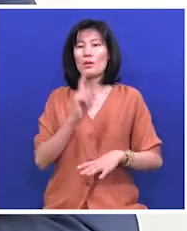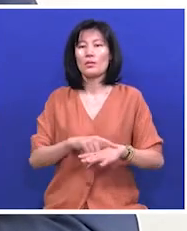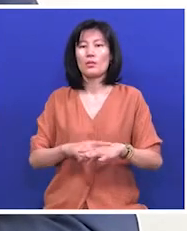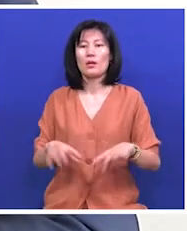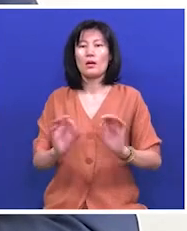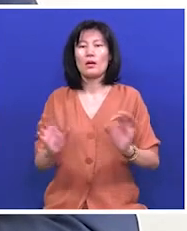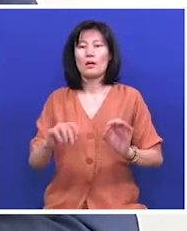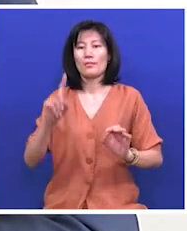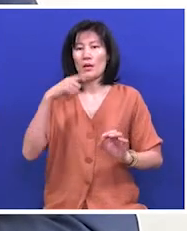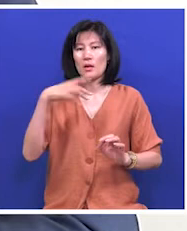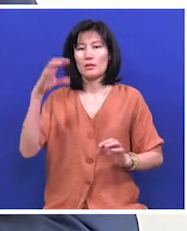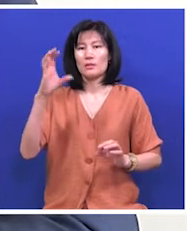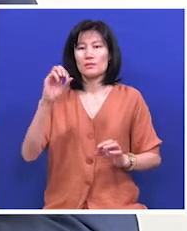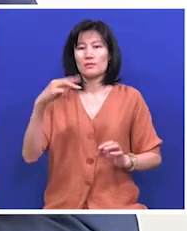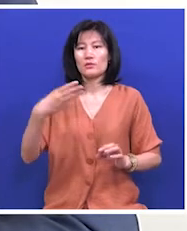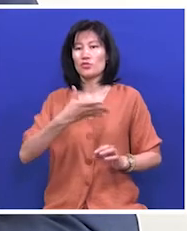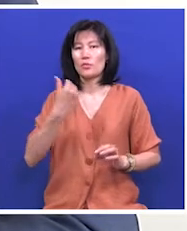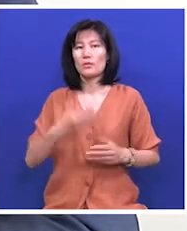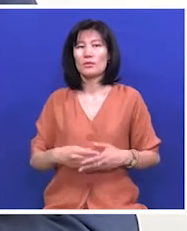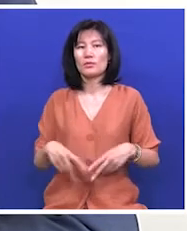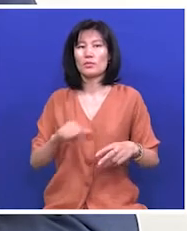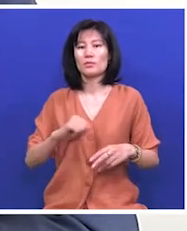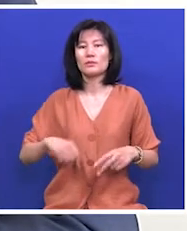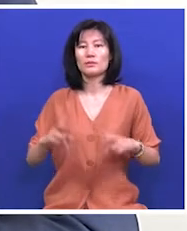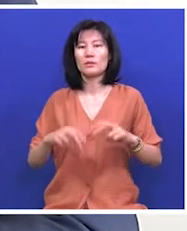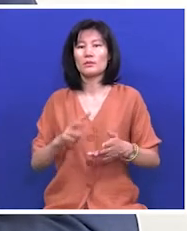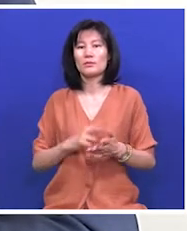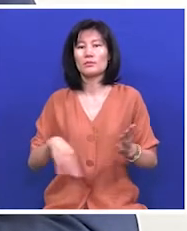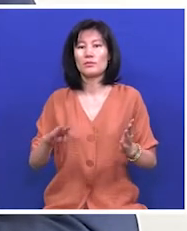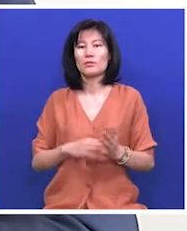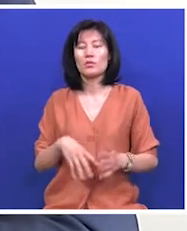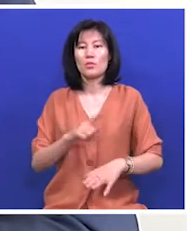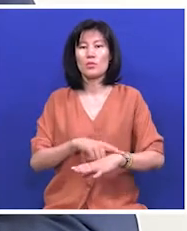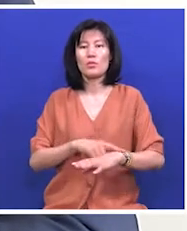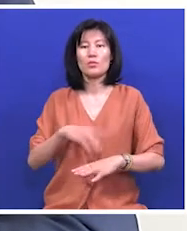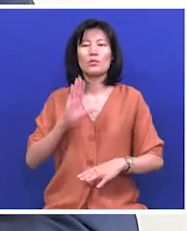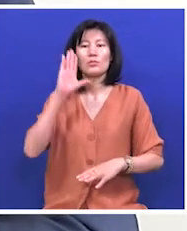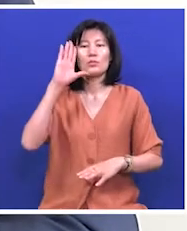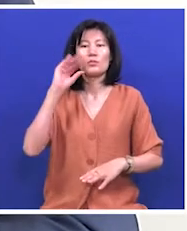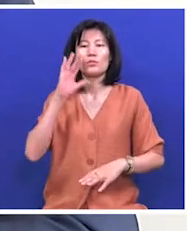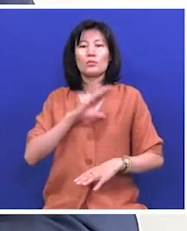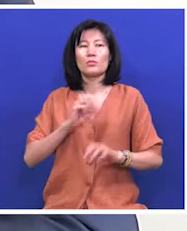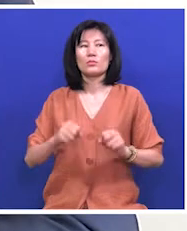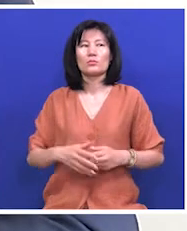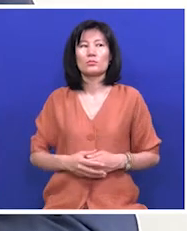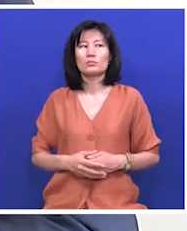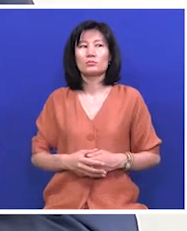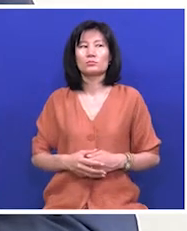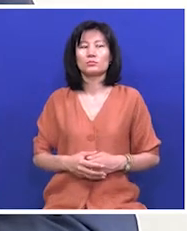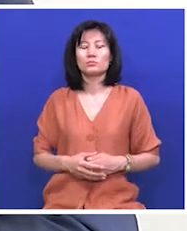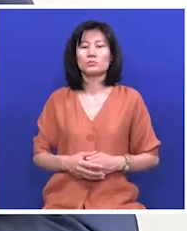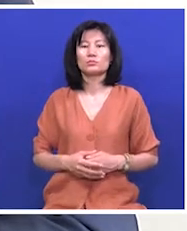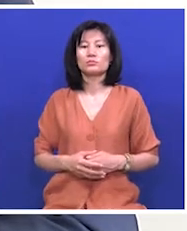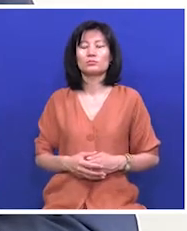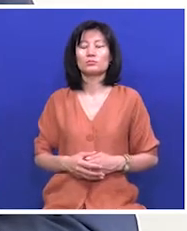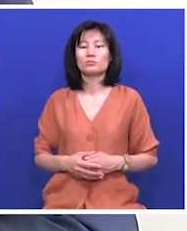хабар. Біз сол жерден бастап оны жіті қадағалаймыз. 24 сағат түн болсын, күндіз болсын, ол кез келген уақытта бізге